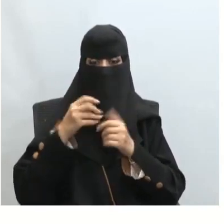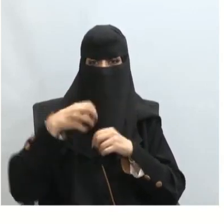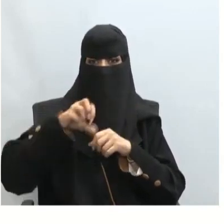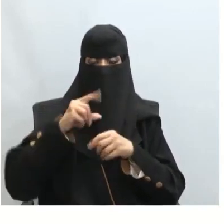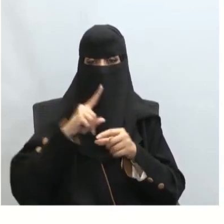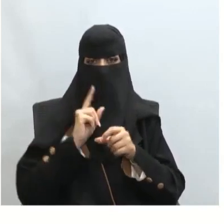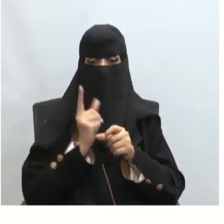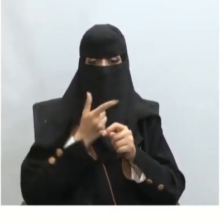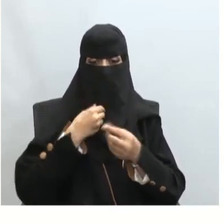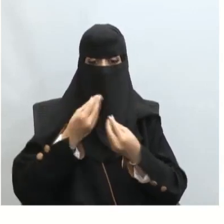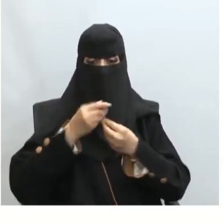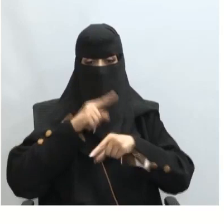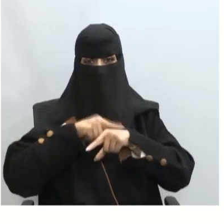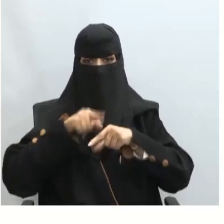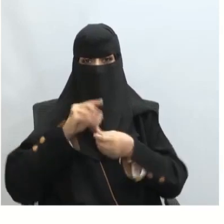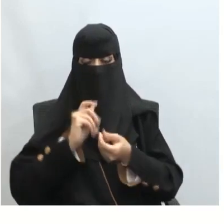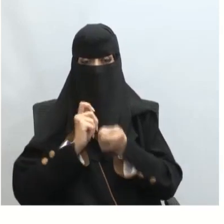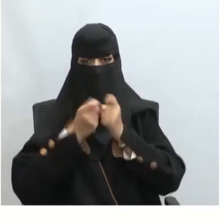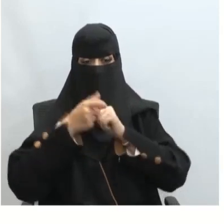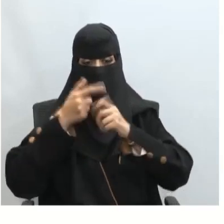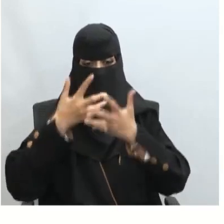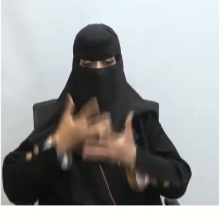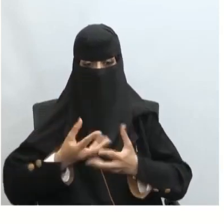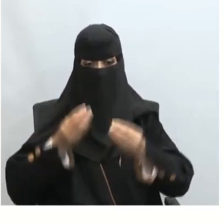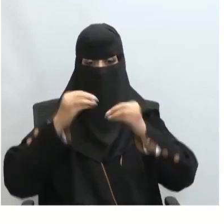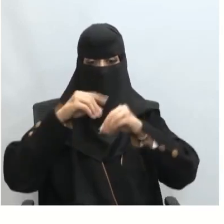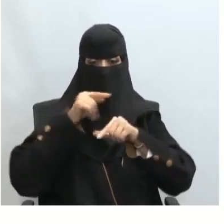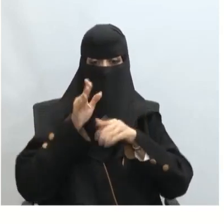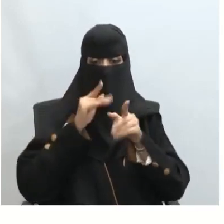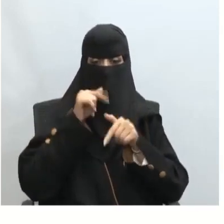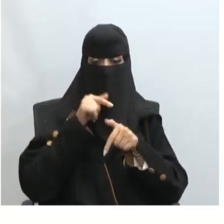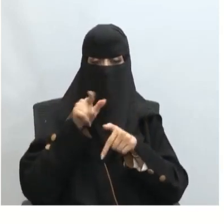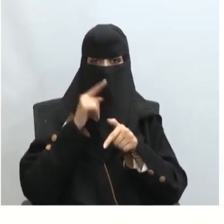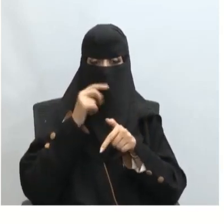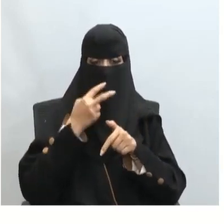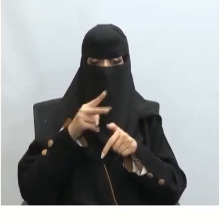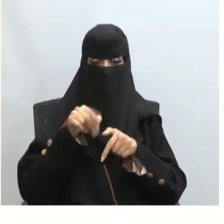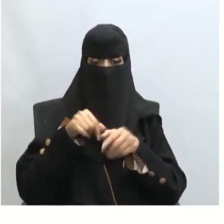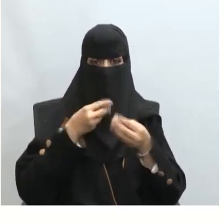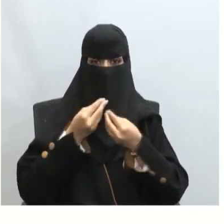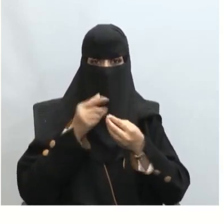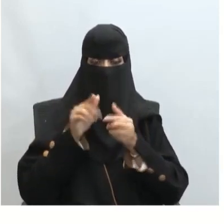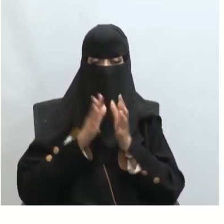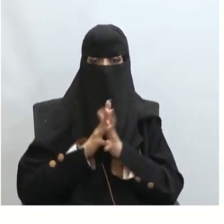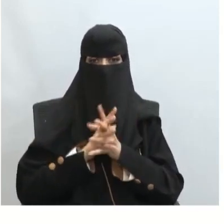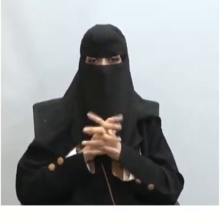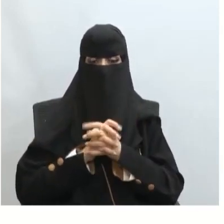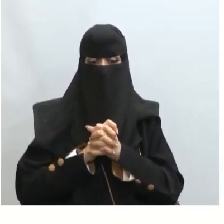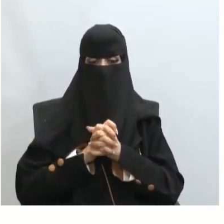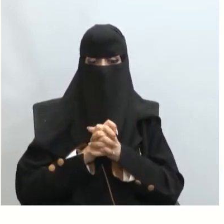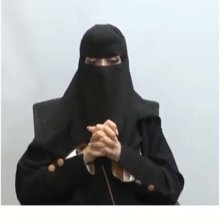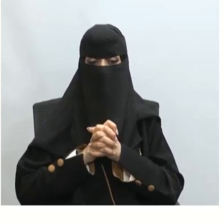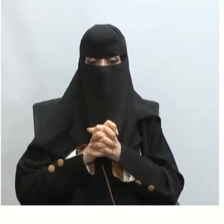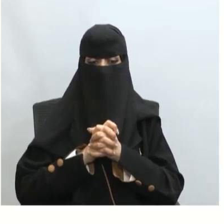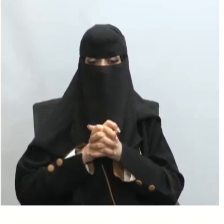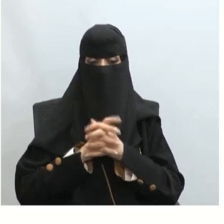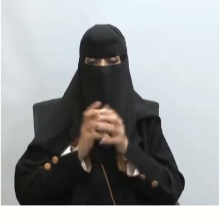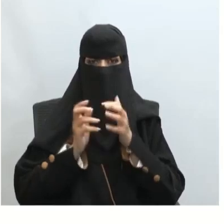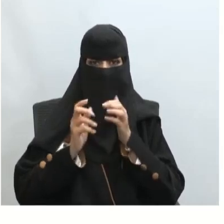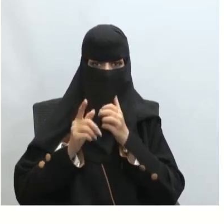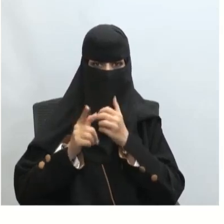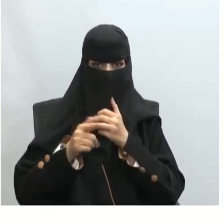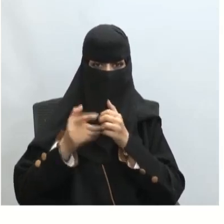صنف كل تفاعل الى استبدال او تكافؤ او اضافه او حذف لاحظ هذا التفاعل لاحظ هنا المتفاعلات